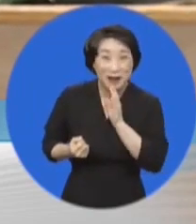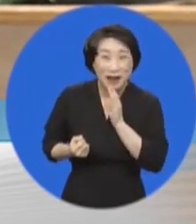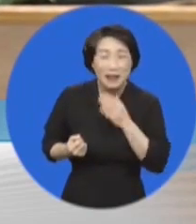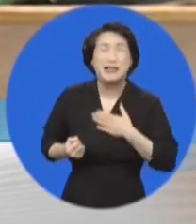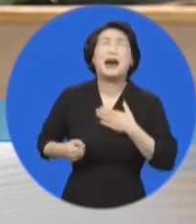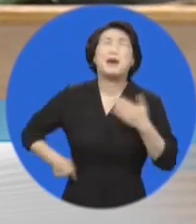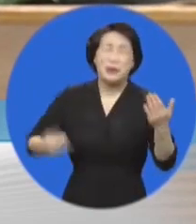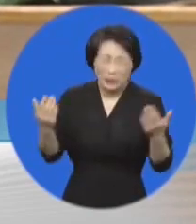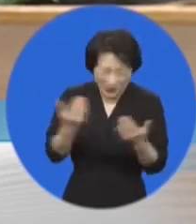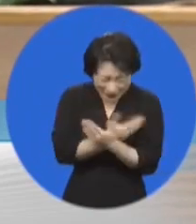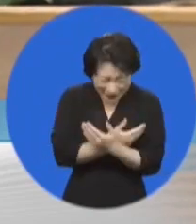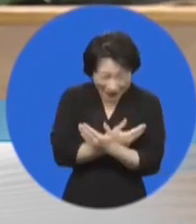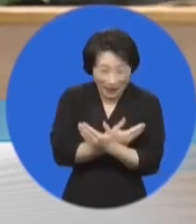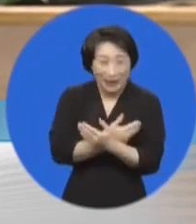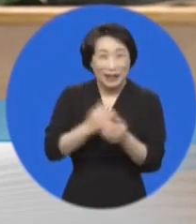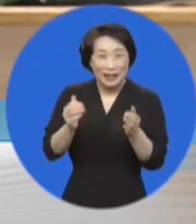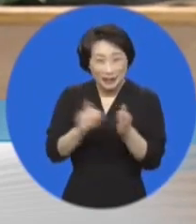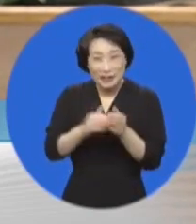나는 회개함으로